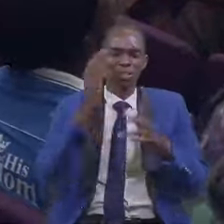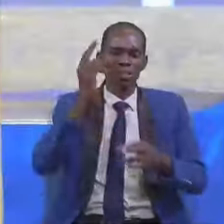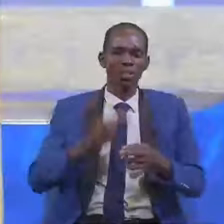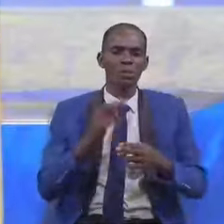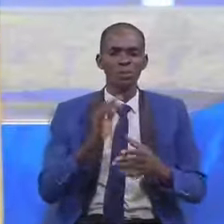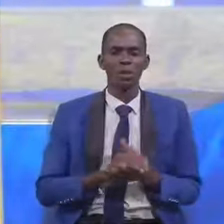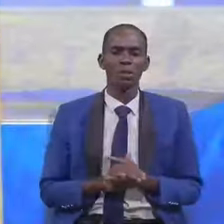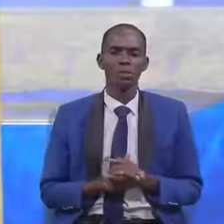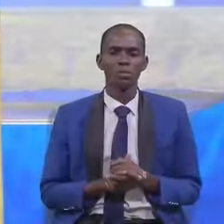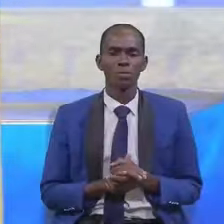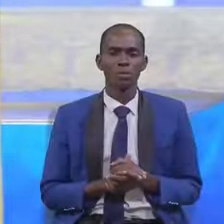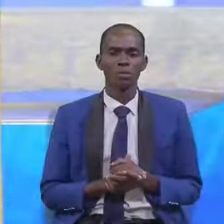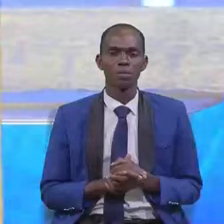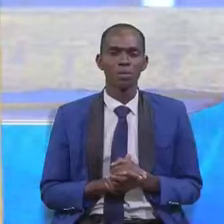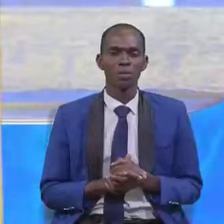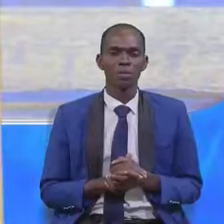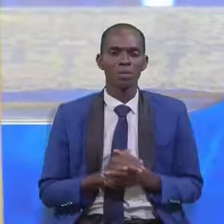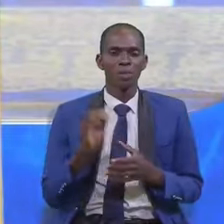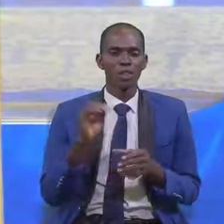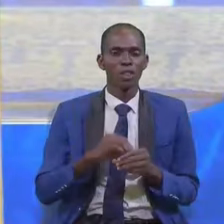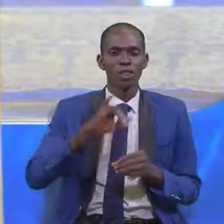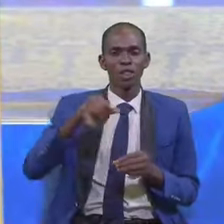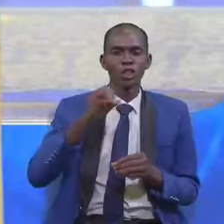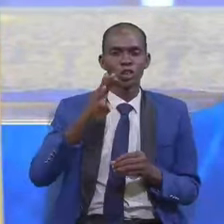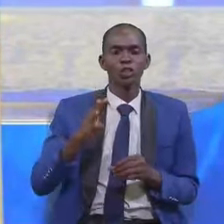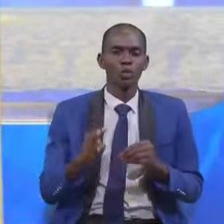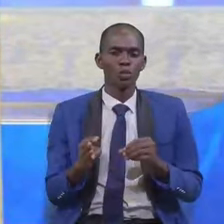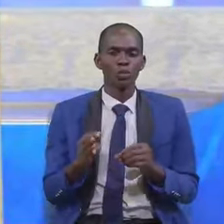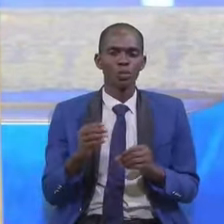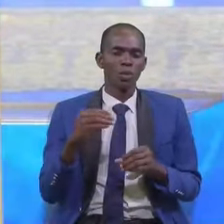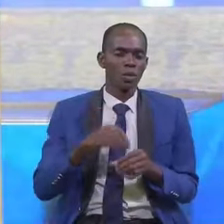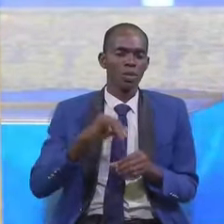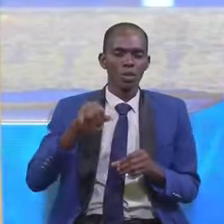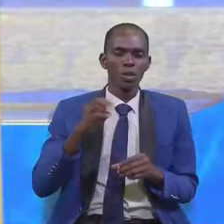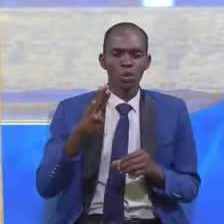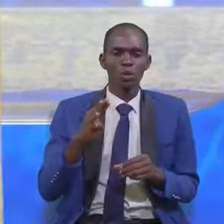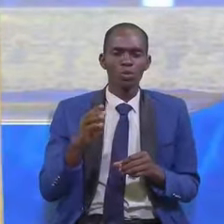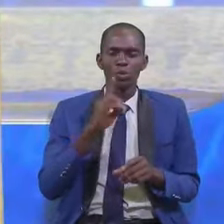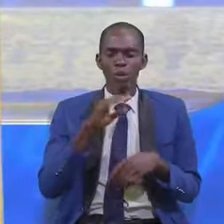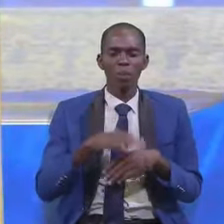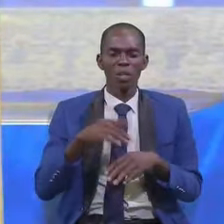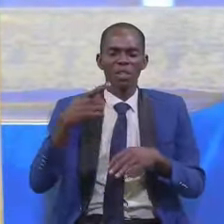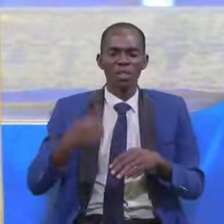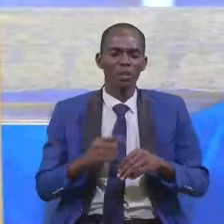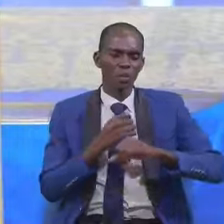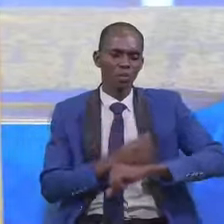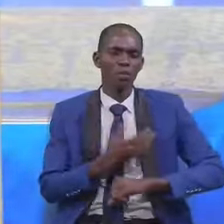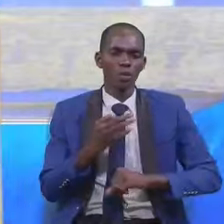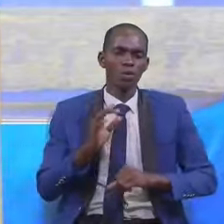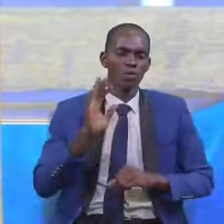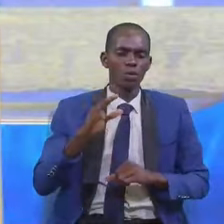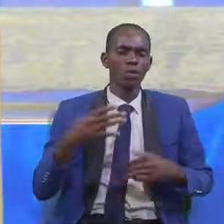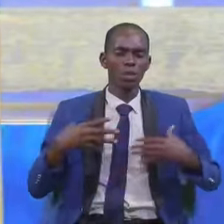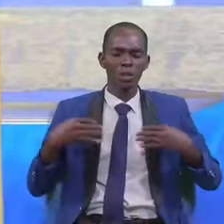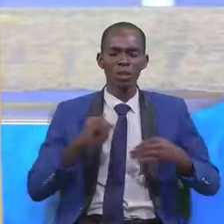Voyons Job, la préservation de votre guérison et de votre santé. Job